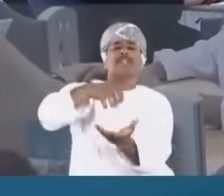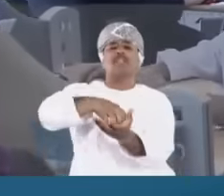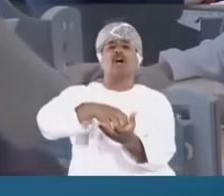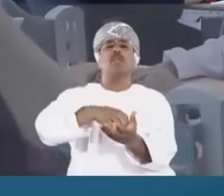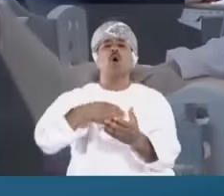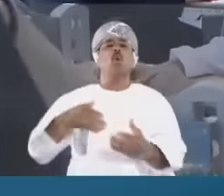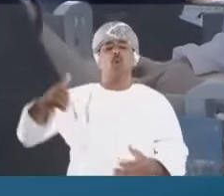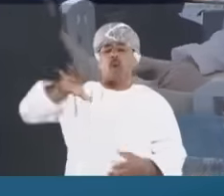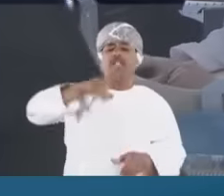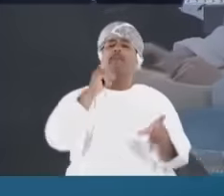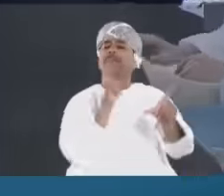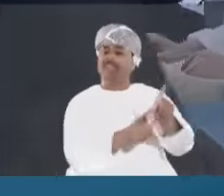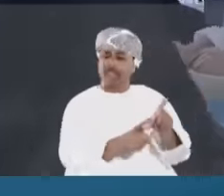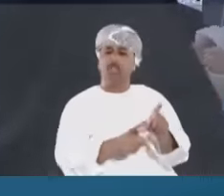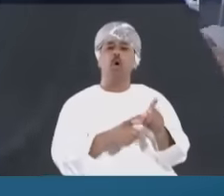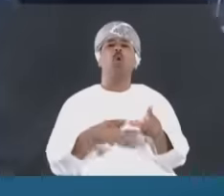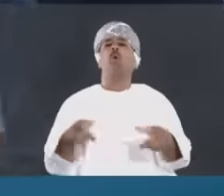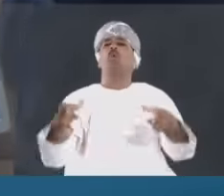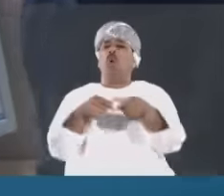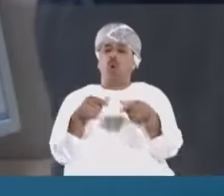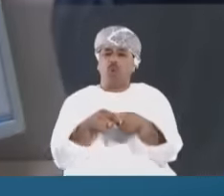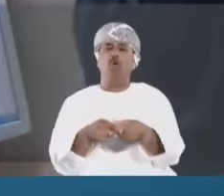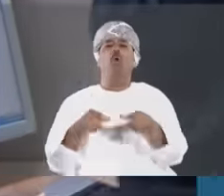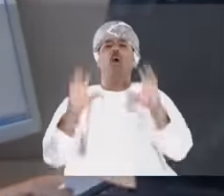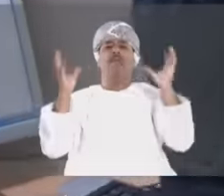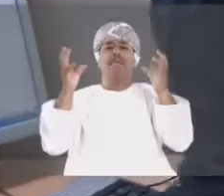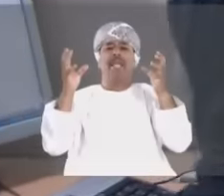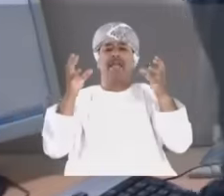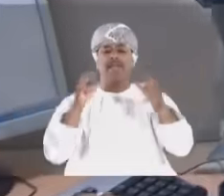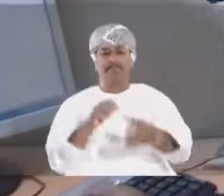الموج ومصر مسقط هيلز والخوض والمعبلة.